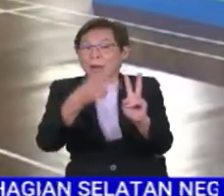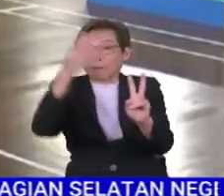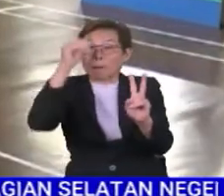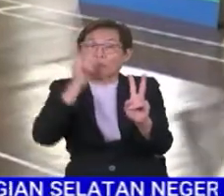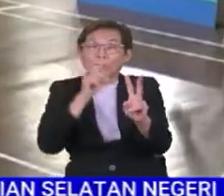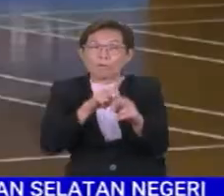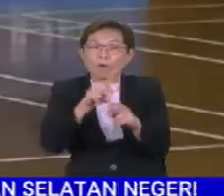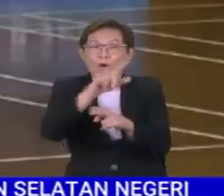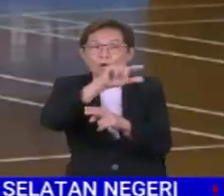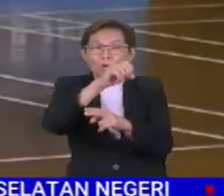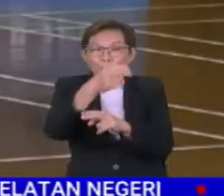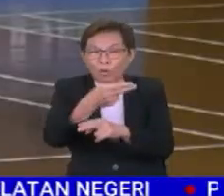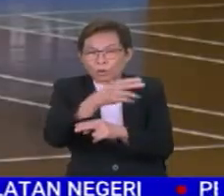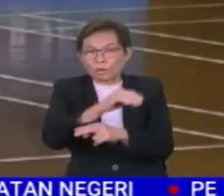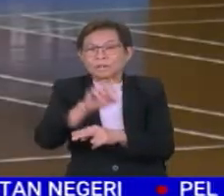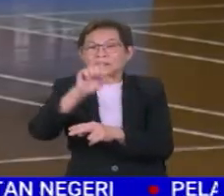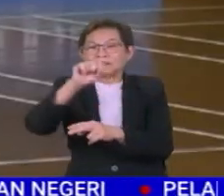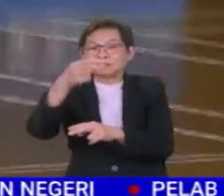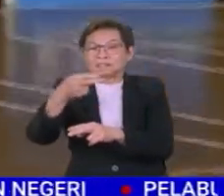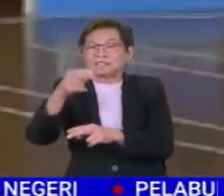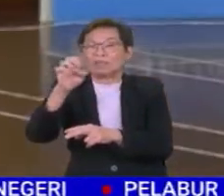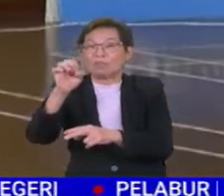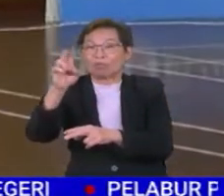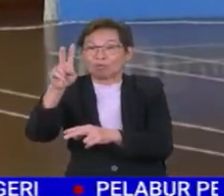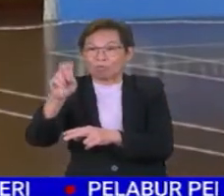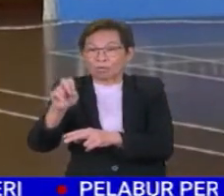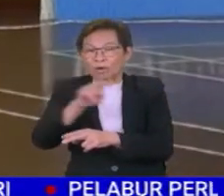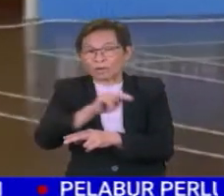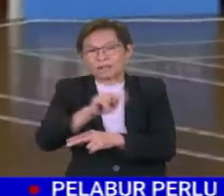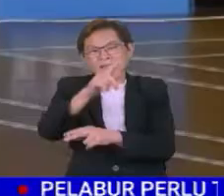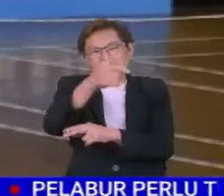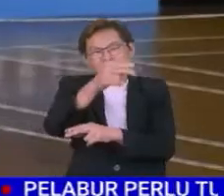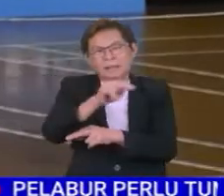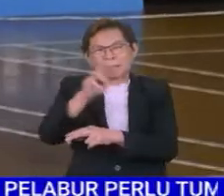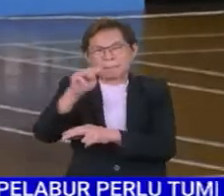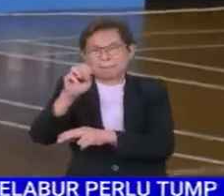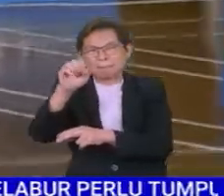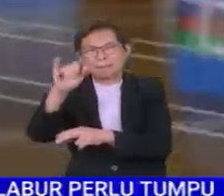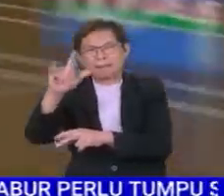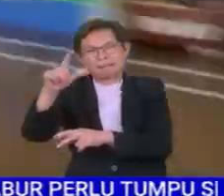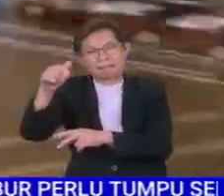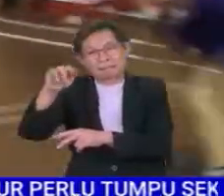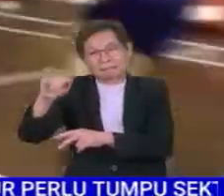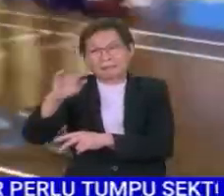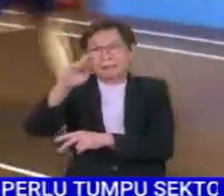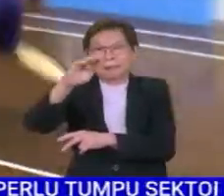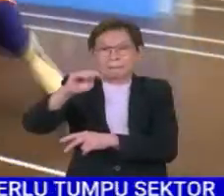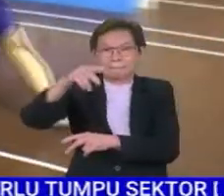profesional Goh Soon Huat Shivon Lai Jamie dan Tan Kian Mei Lai Beijing.